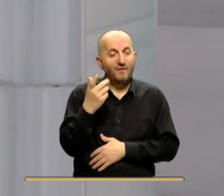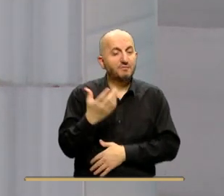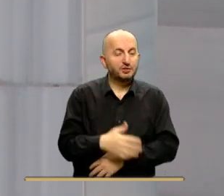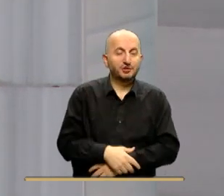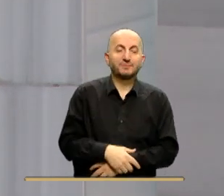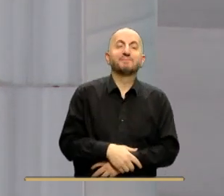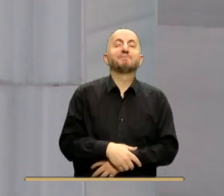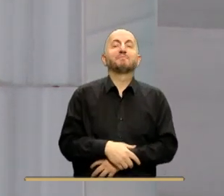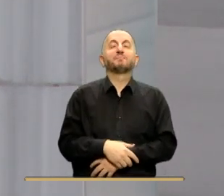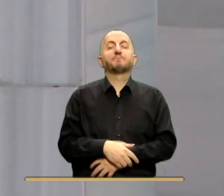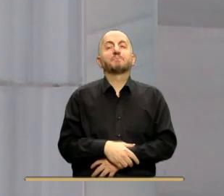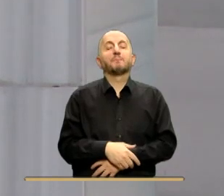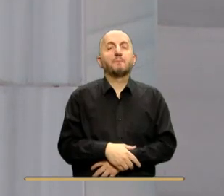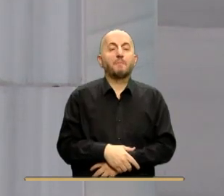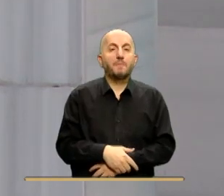verdi aziz kardeşlerim.